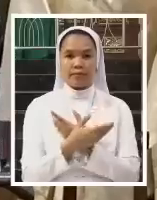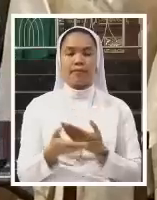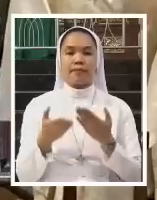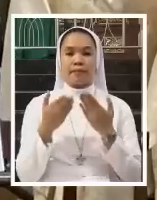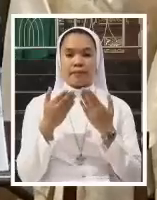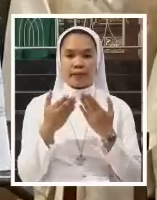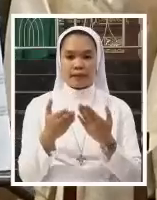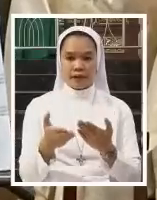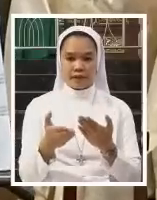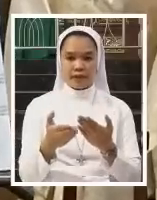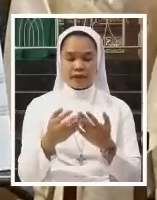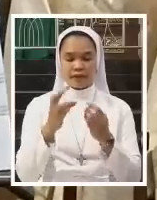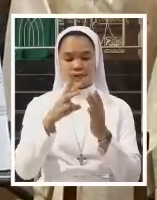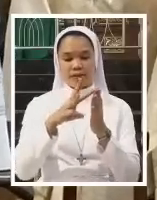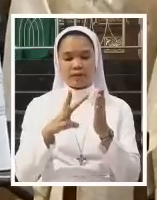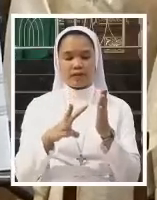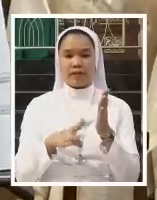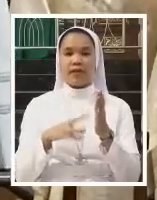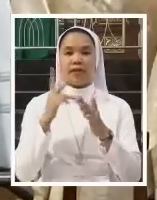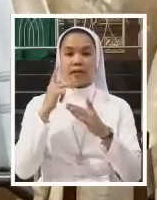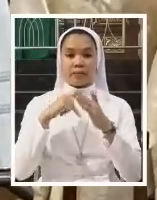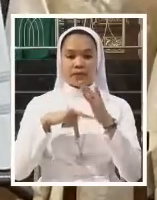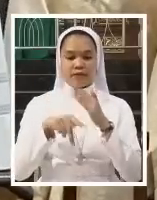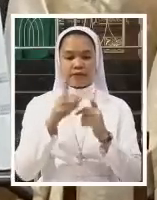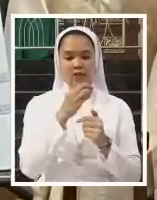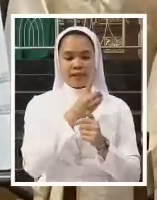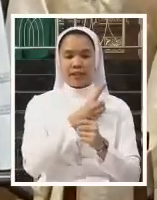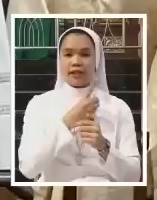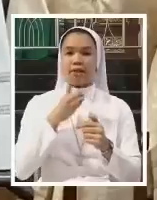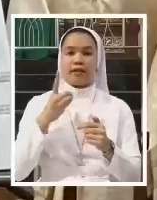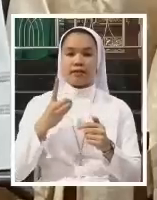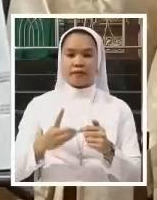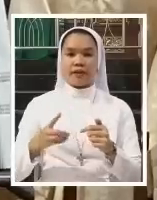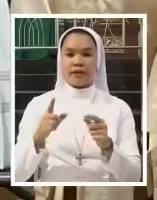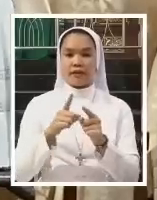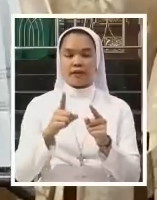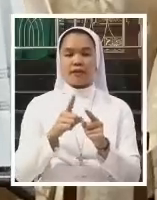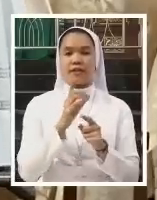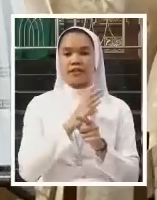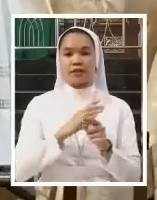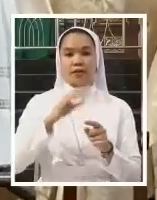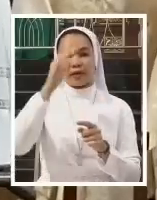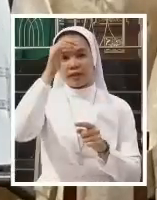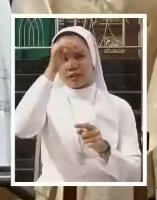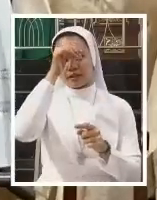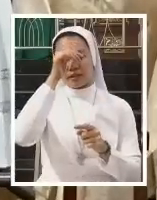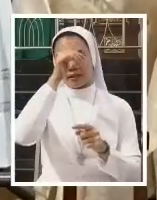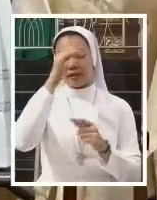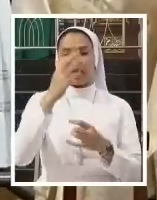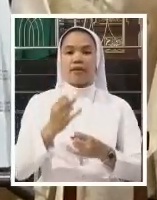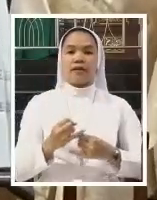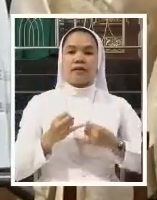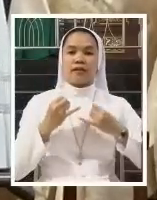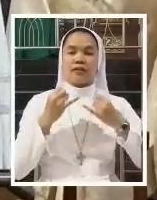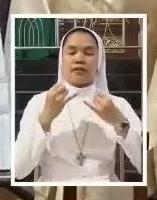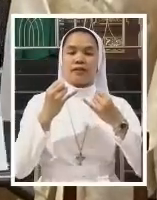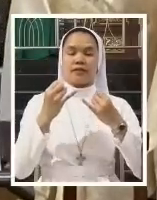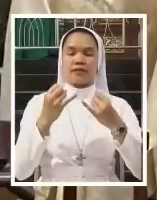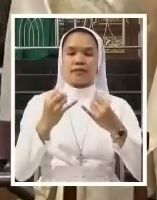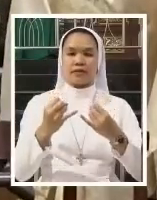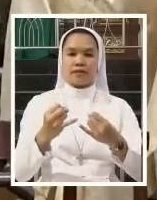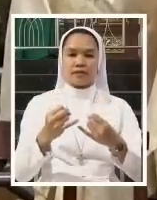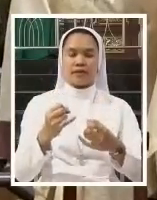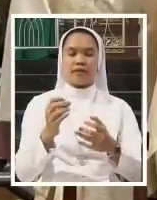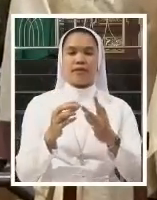utob ang sinabi ni Propeta David, na si Kristo lalahidan kang lana ning kaugmahan, orog pa